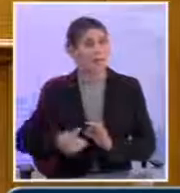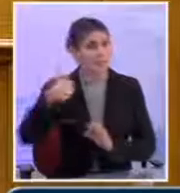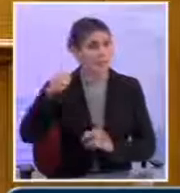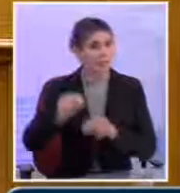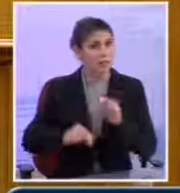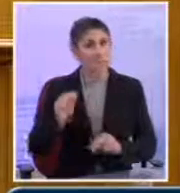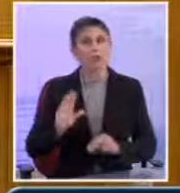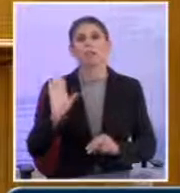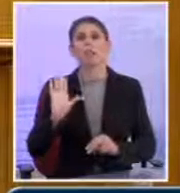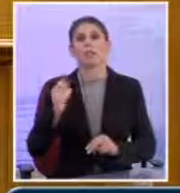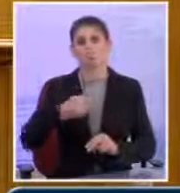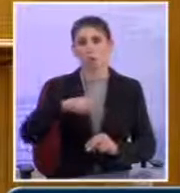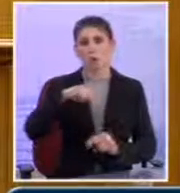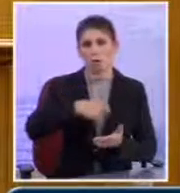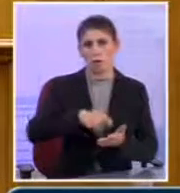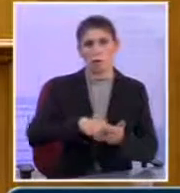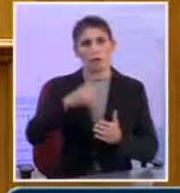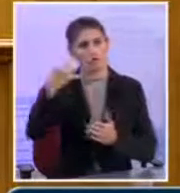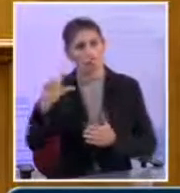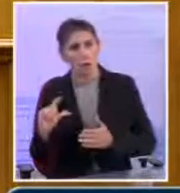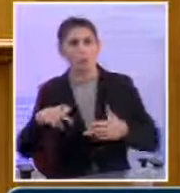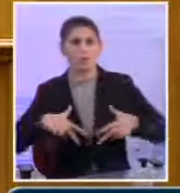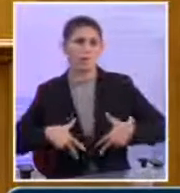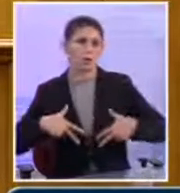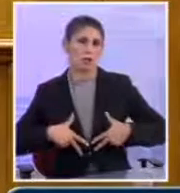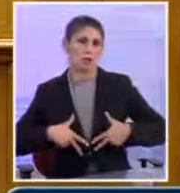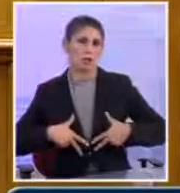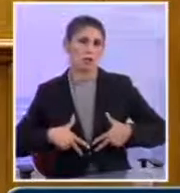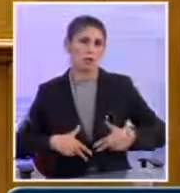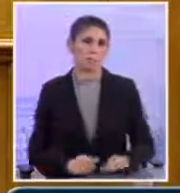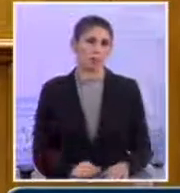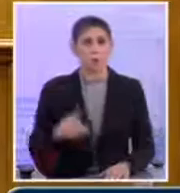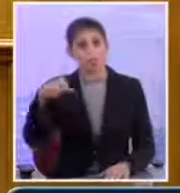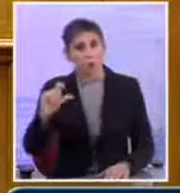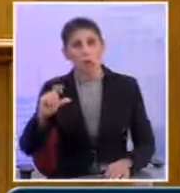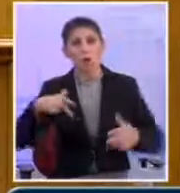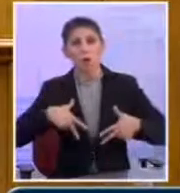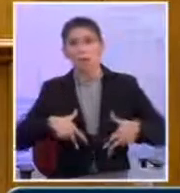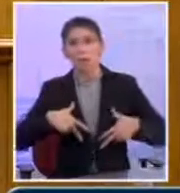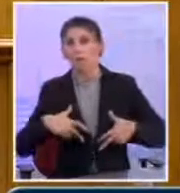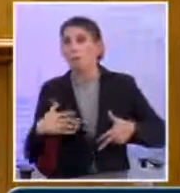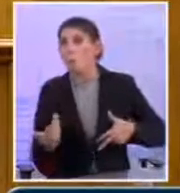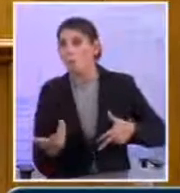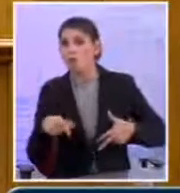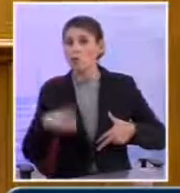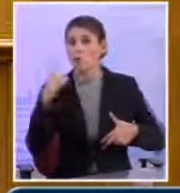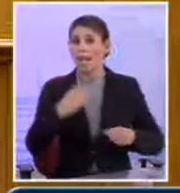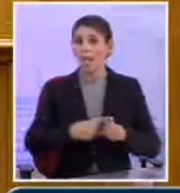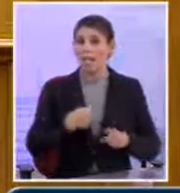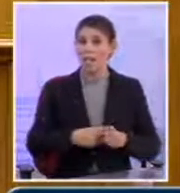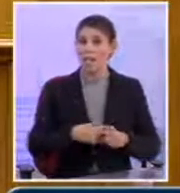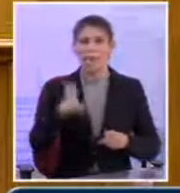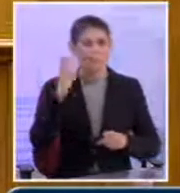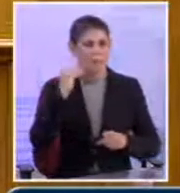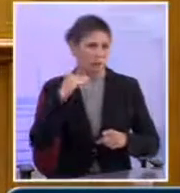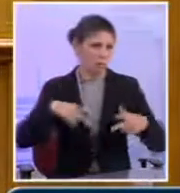εκλογές, δεν θα ήταν περισσότεροι φόροι, θα ήταν λιγότερο κράτος. Λιγότερο κράτος όμως, σε μια Ελλάδα που μην ακούω